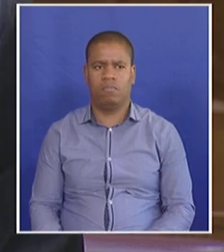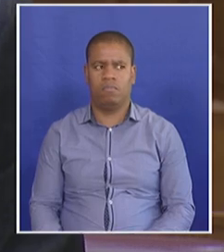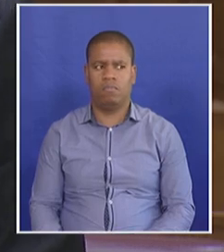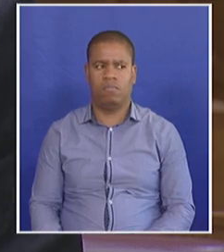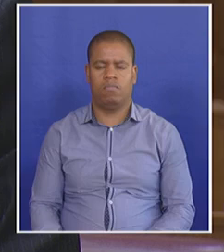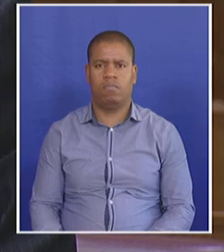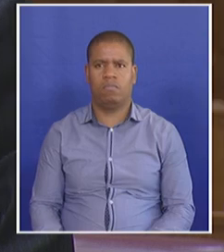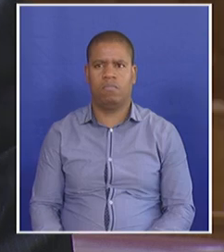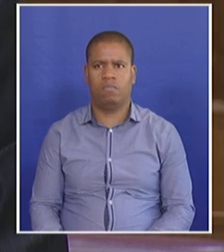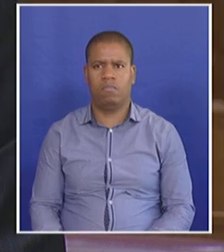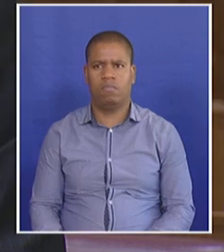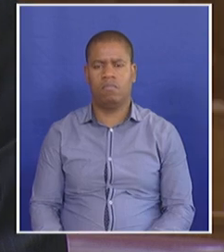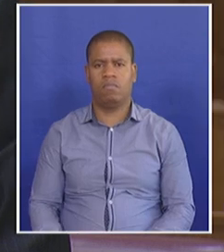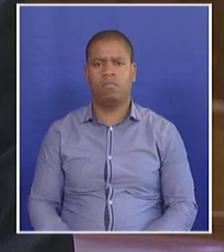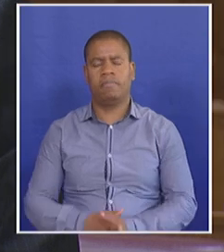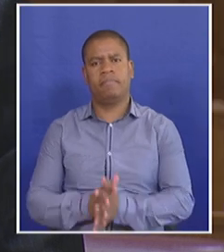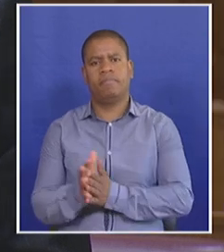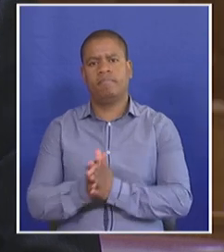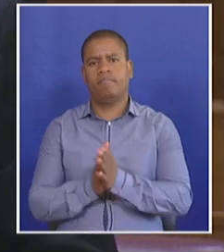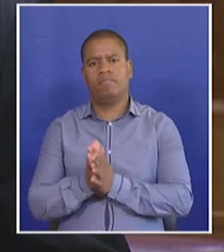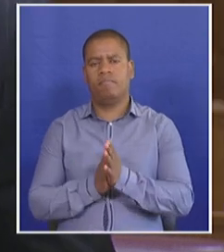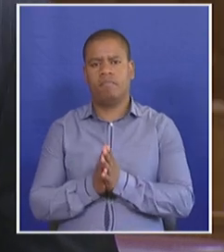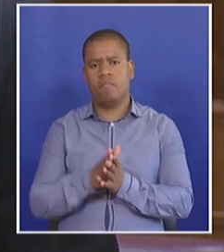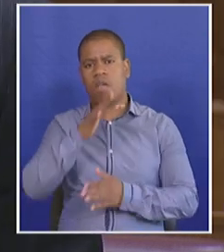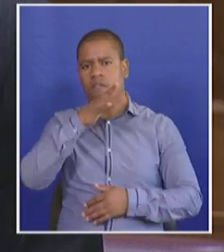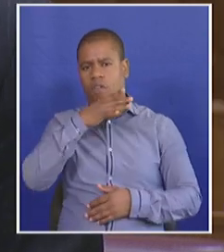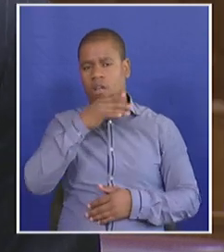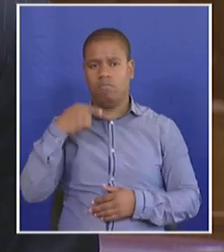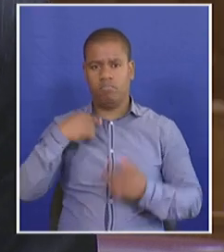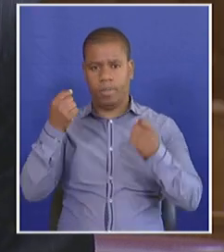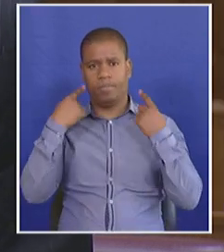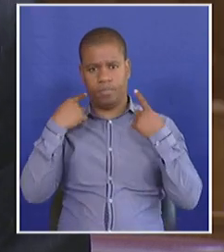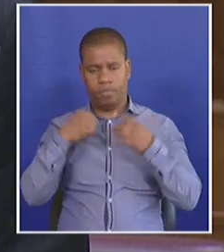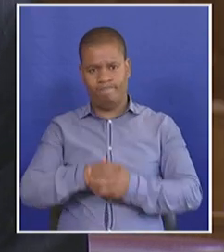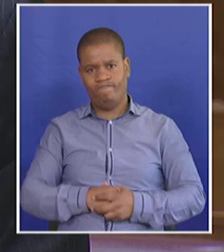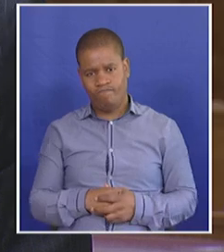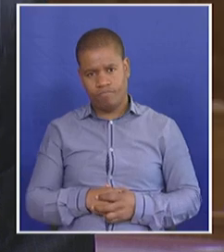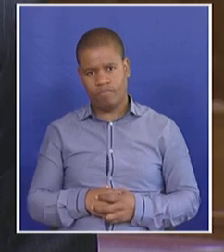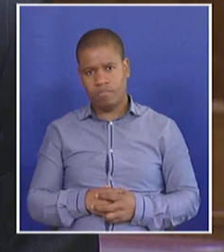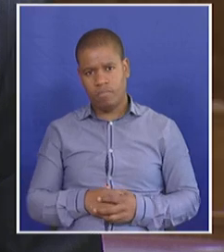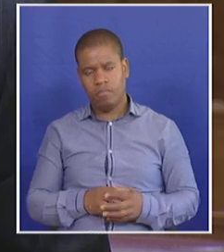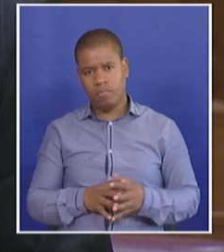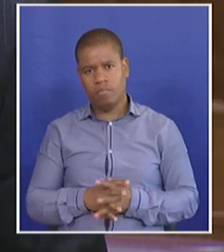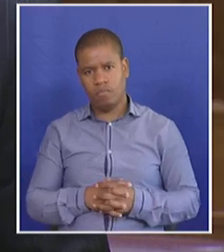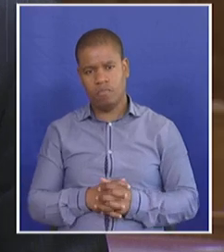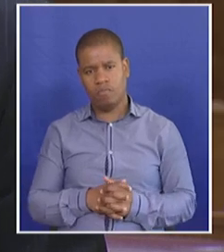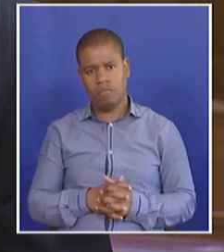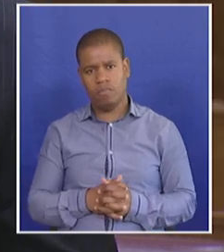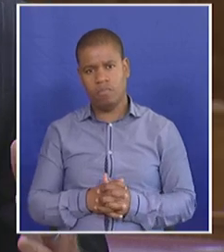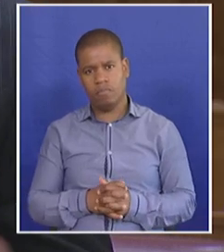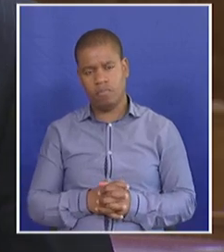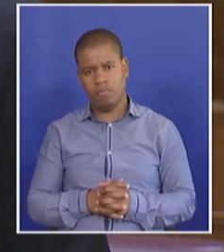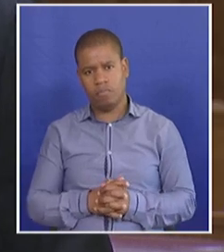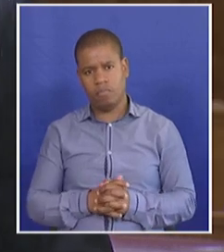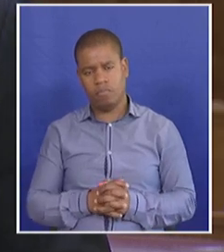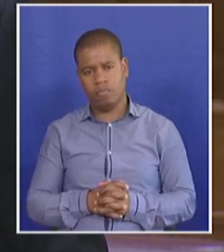nie. As ons nou kyk na die sekuriteitsbehoeftes, gaan u dit heroorweeg? En die kostes daaraan